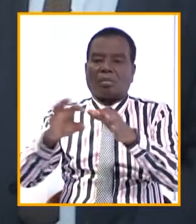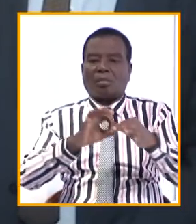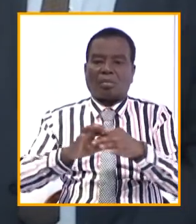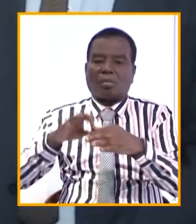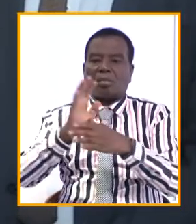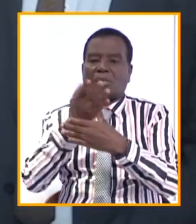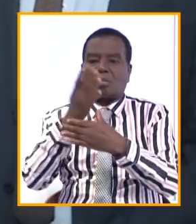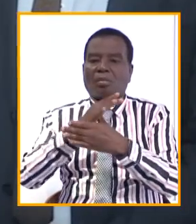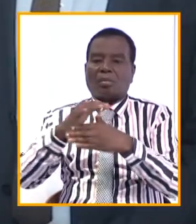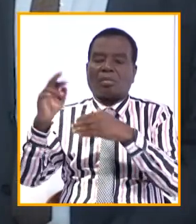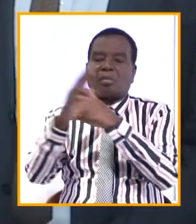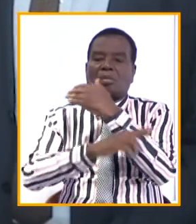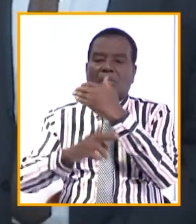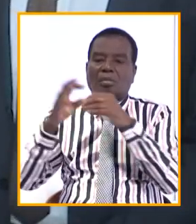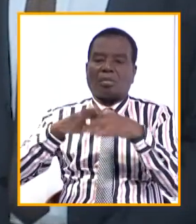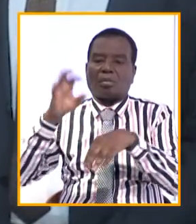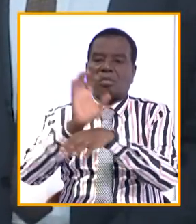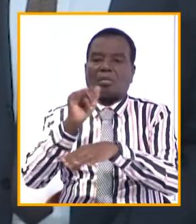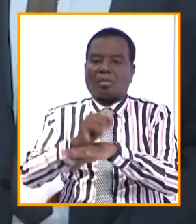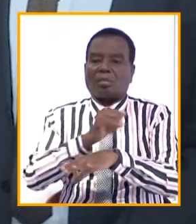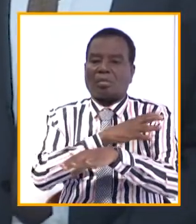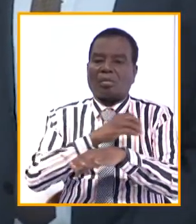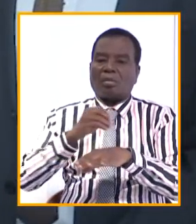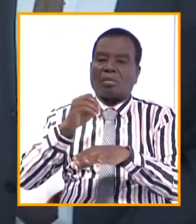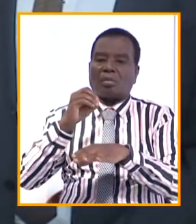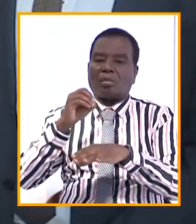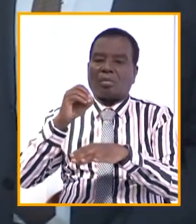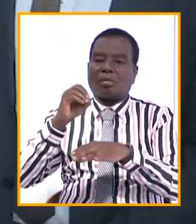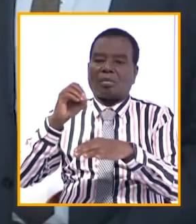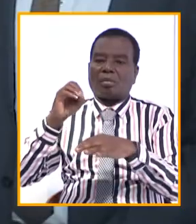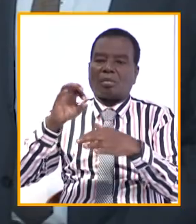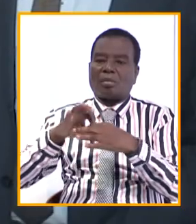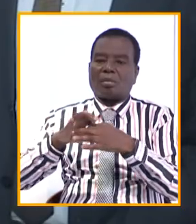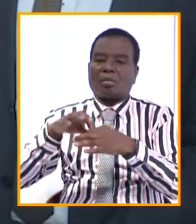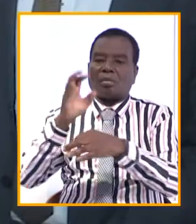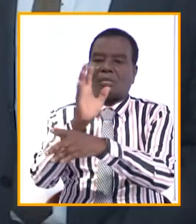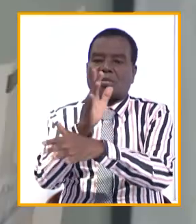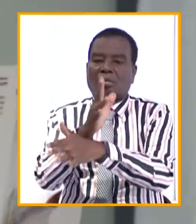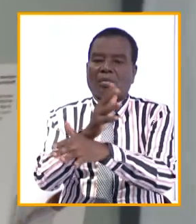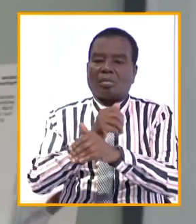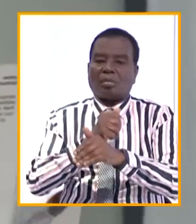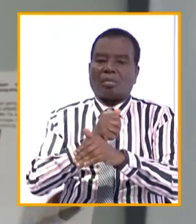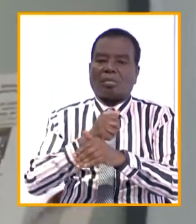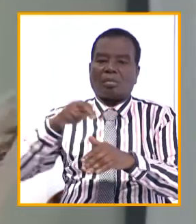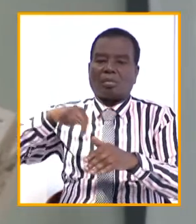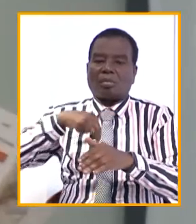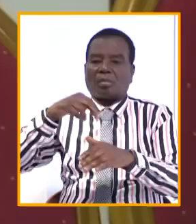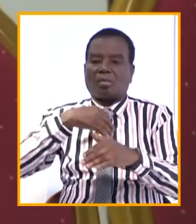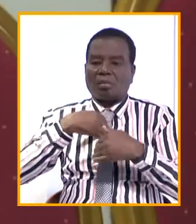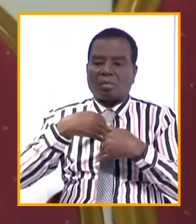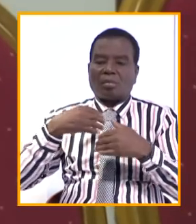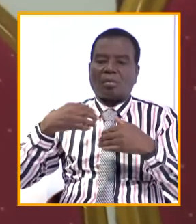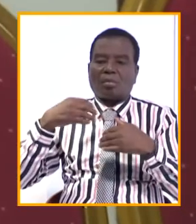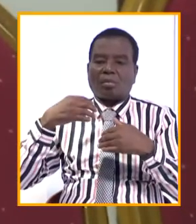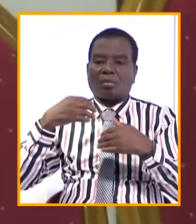les régions de Côte d'Ivoire et les Landers, qui correspondent aux régions en Allemagne. Nous allons approfondir